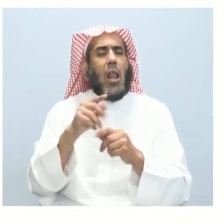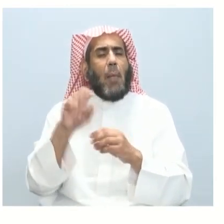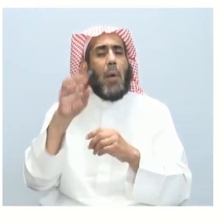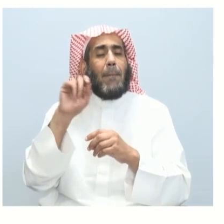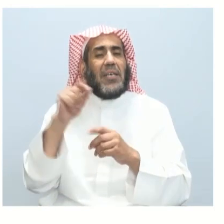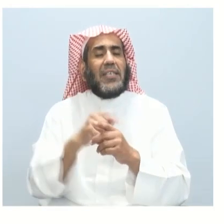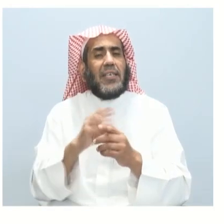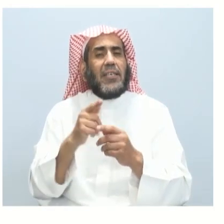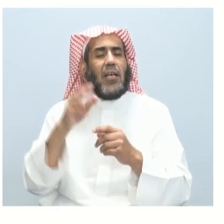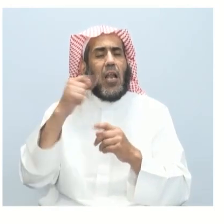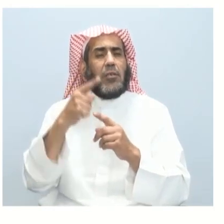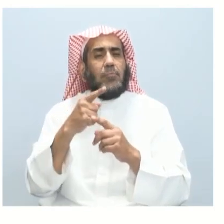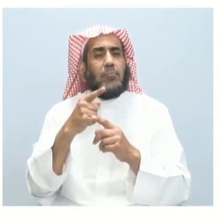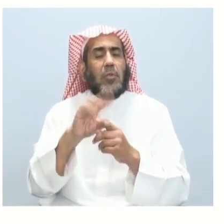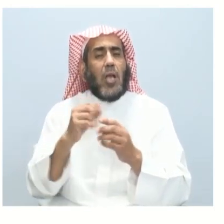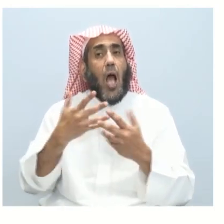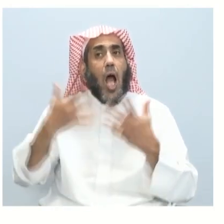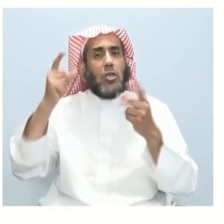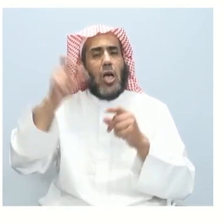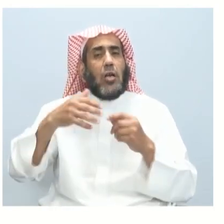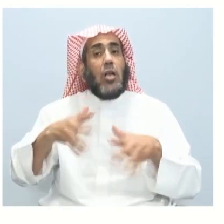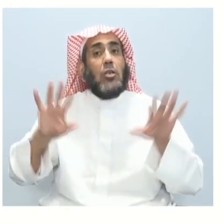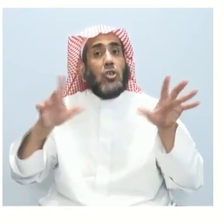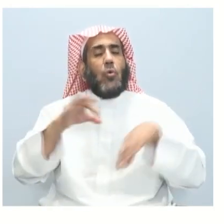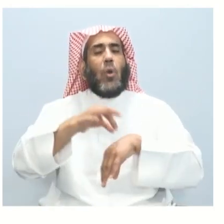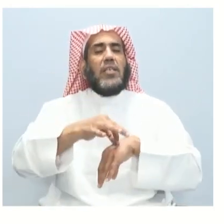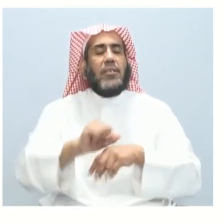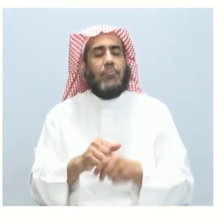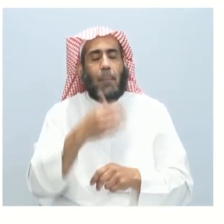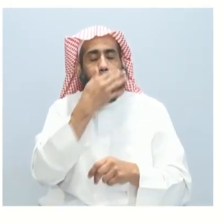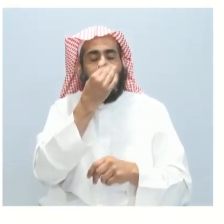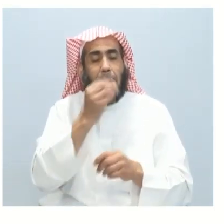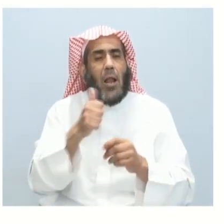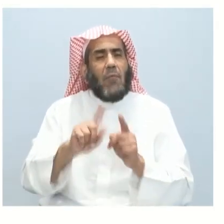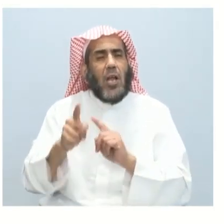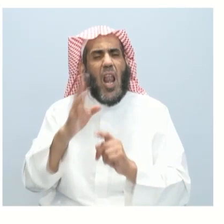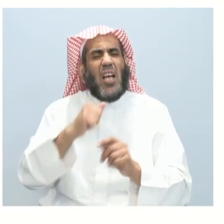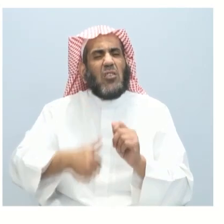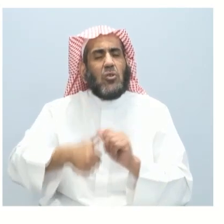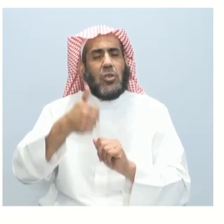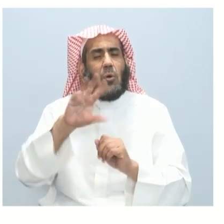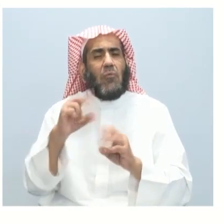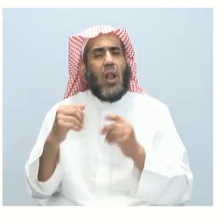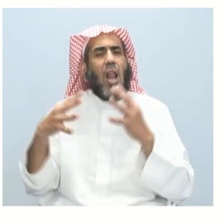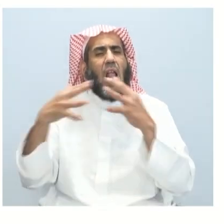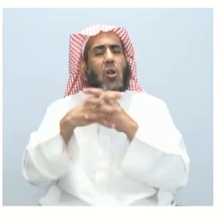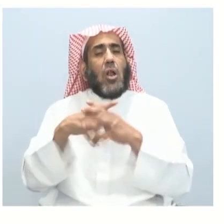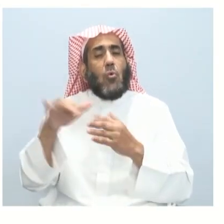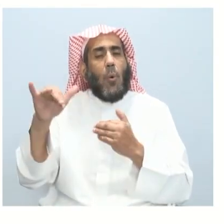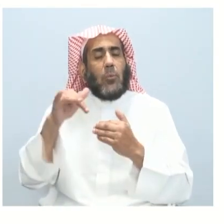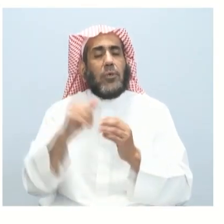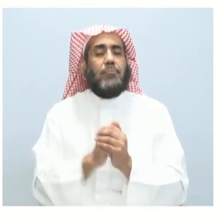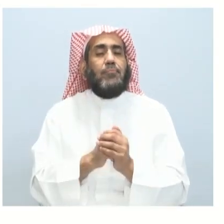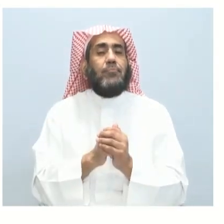بصير يعني العش ان شد لقلت انك اشعر الجن والانس وايضا قاله فانك لا تحسن ان تقول فانك كالليل الذي هو